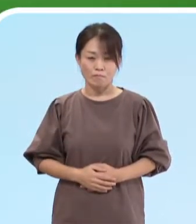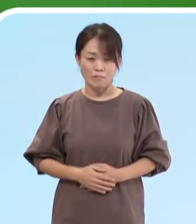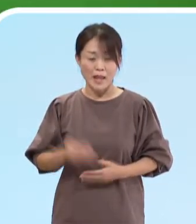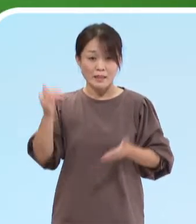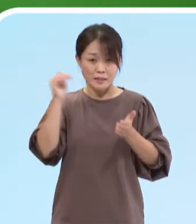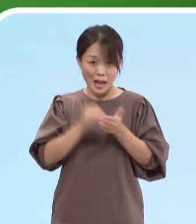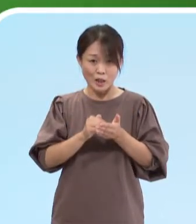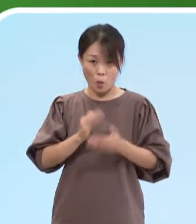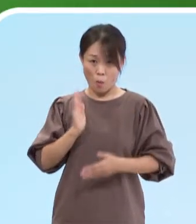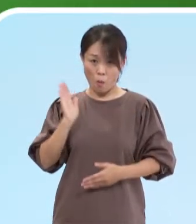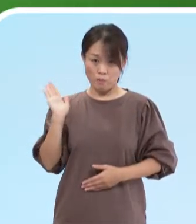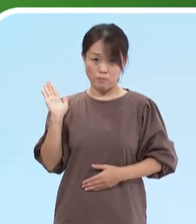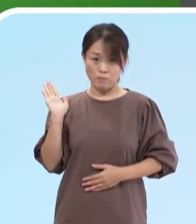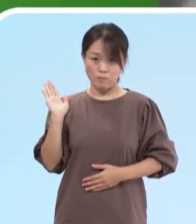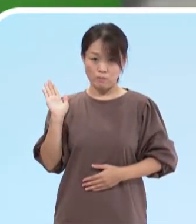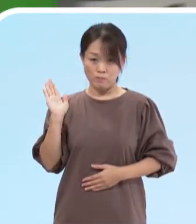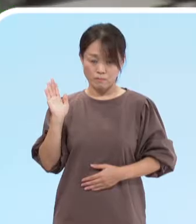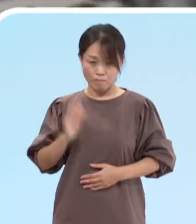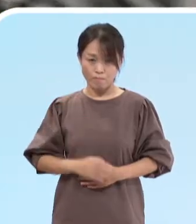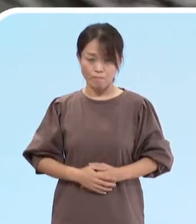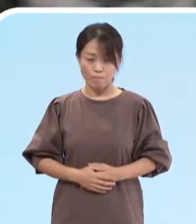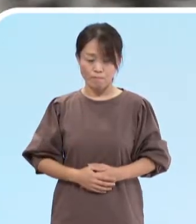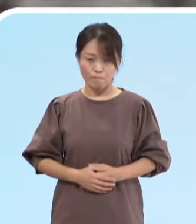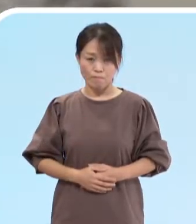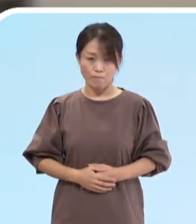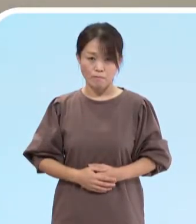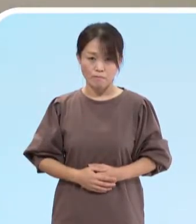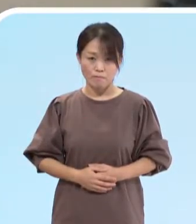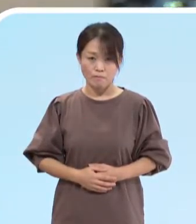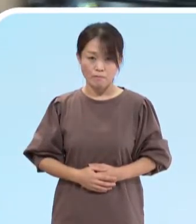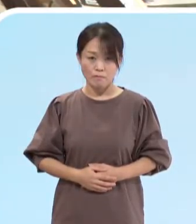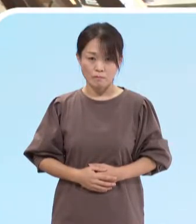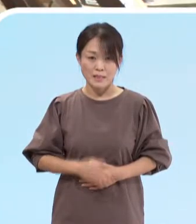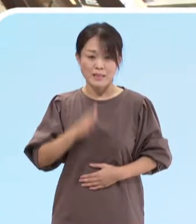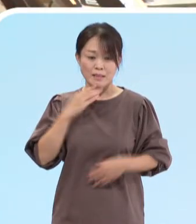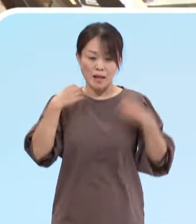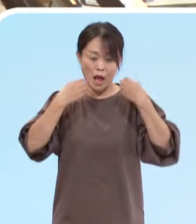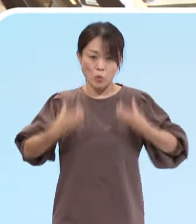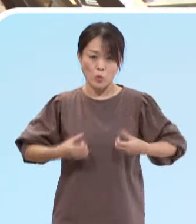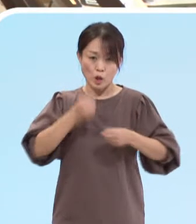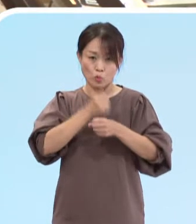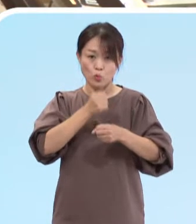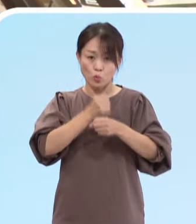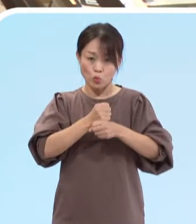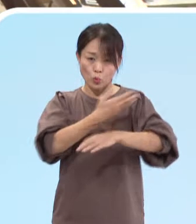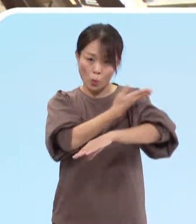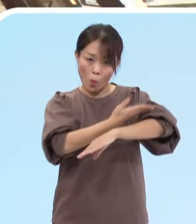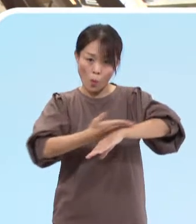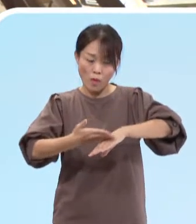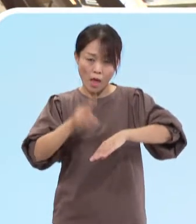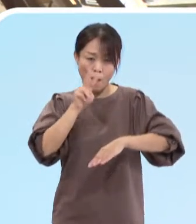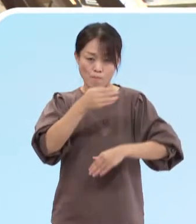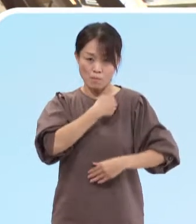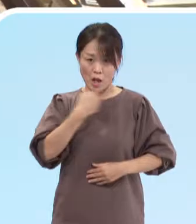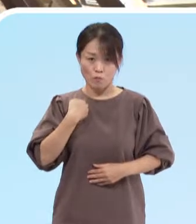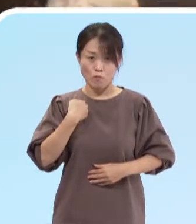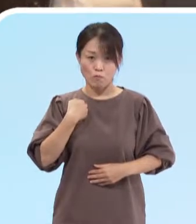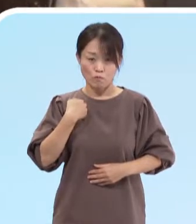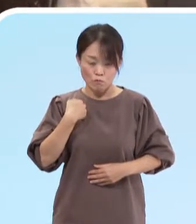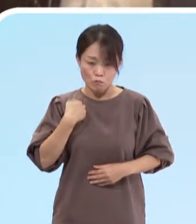最後はファクトリーエリアです。こちらの方をご覧ください。実際にランドセルを作っている工程を見ていただけます